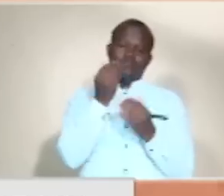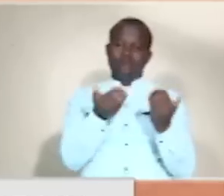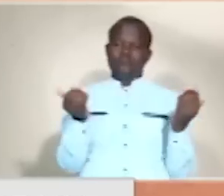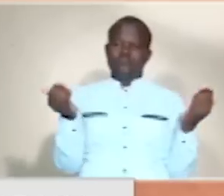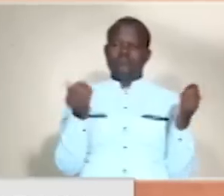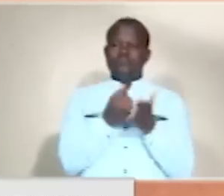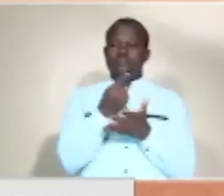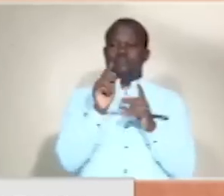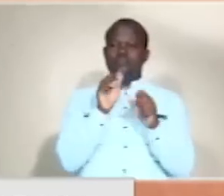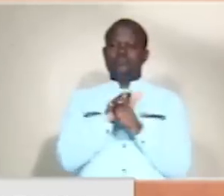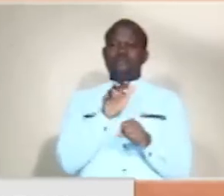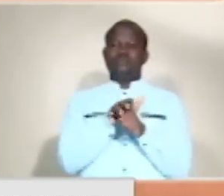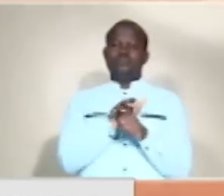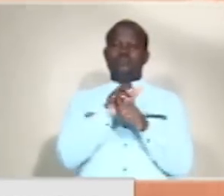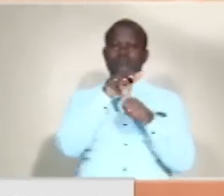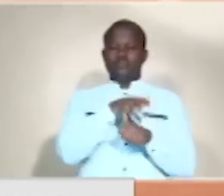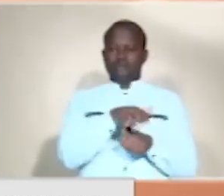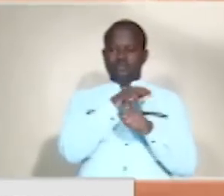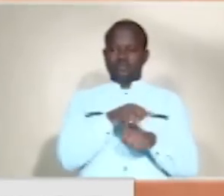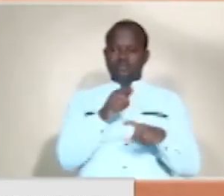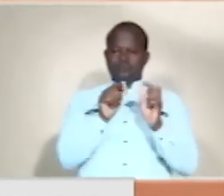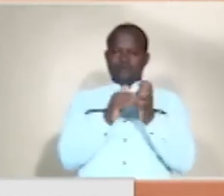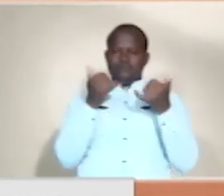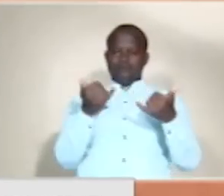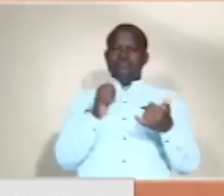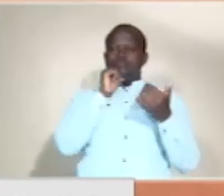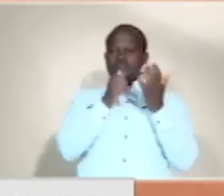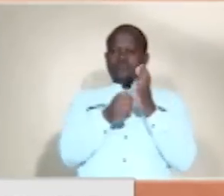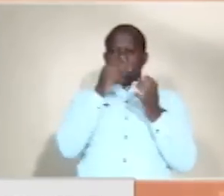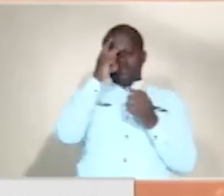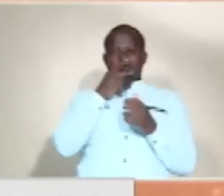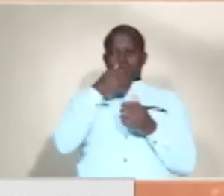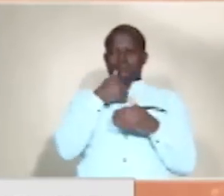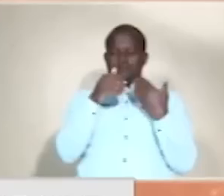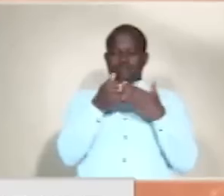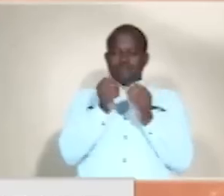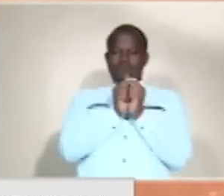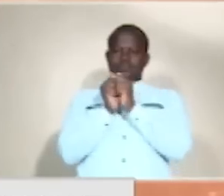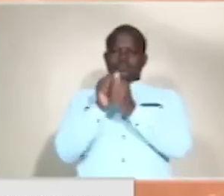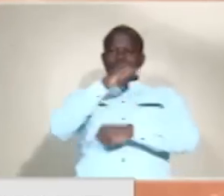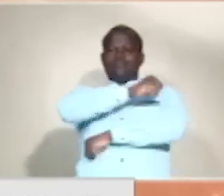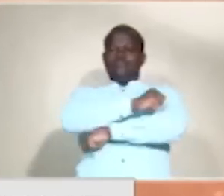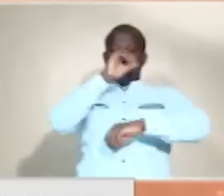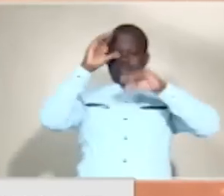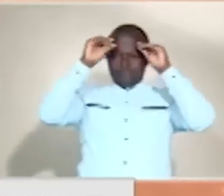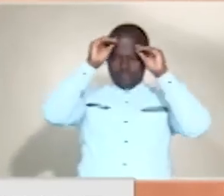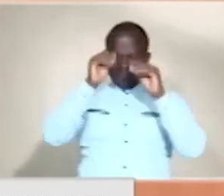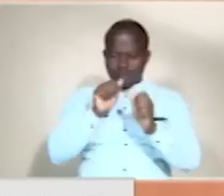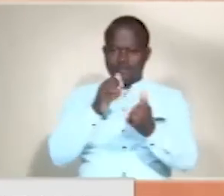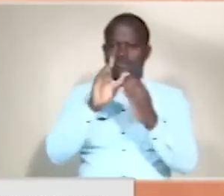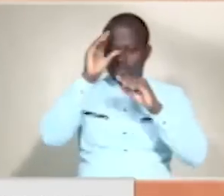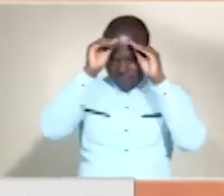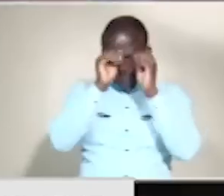kw'abana byatumaga benshi bahohoterwa ariko ubu nta kibazo ababyeyi bafite baba bari hamwe mu ishuri bari kwiga bakurikirana